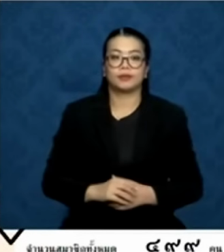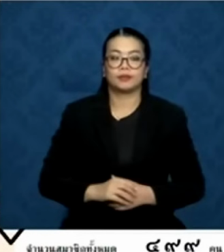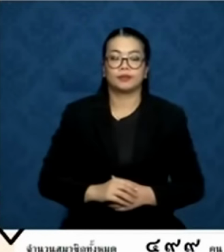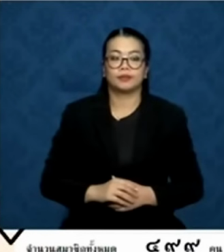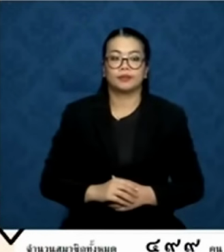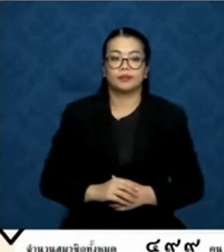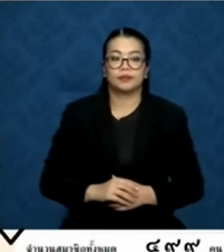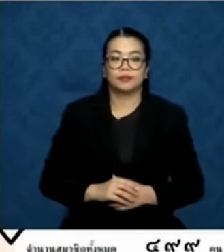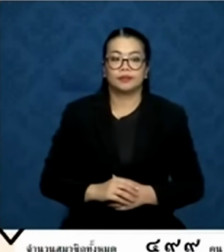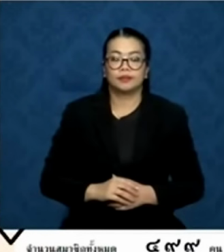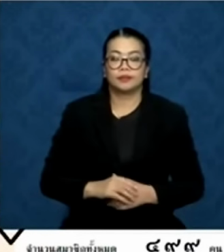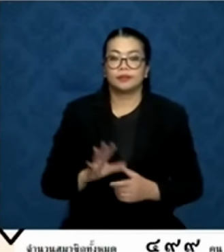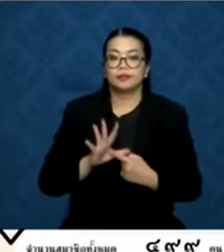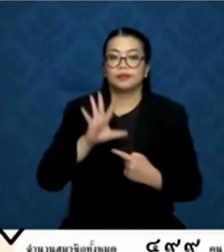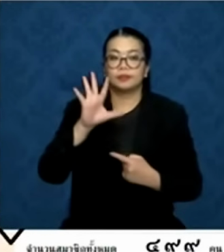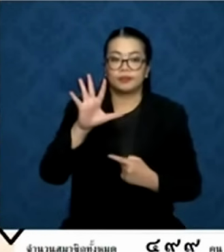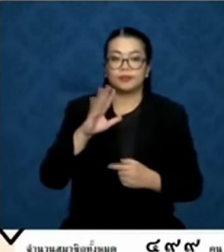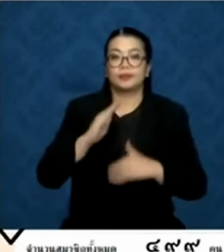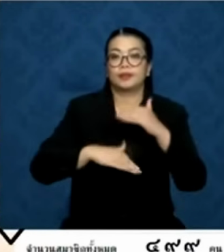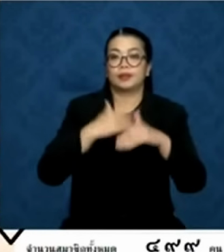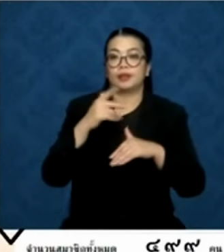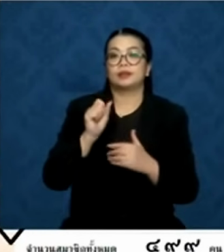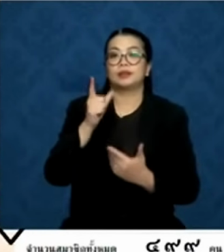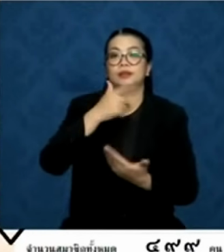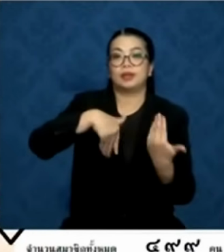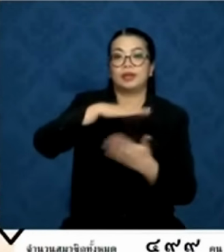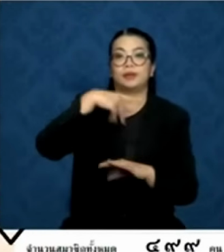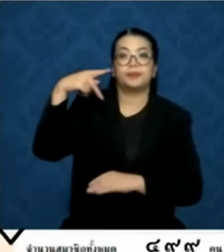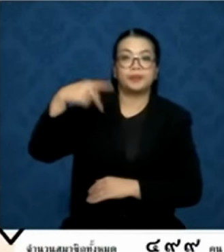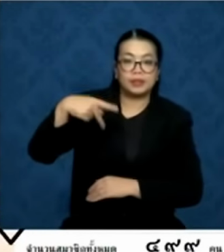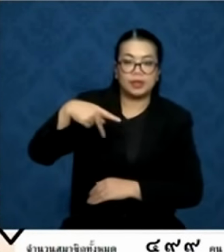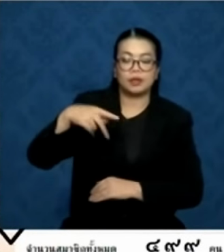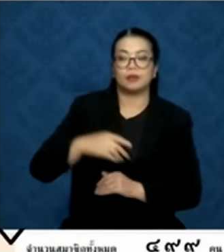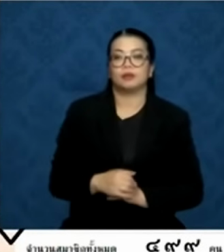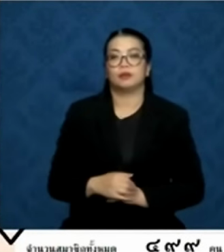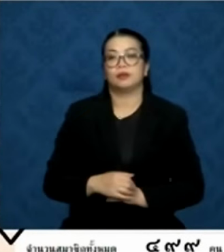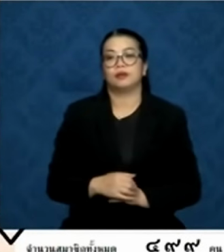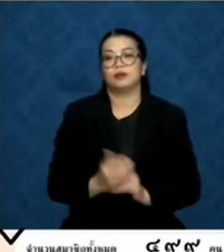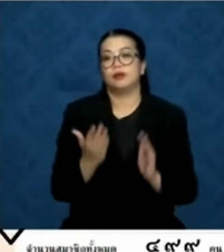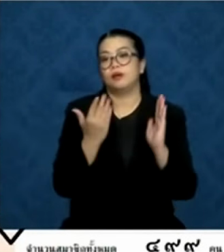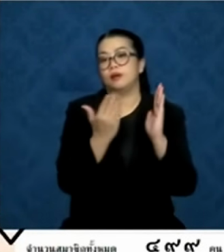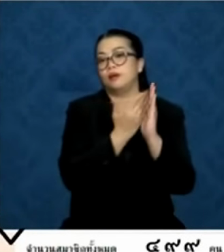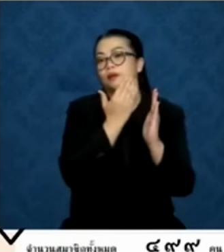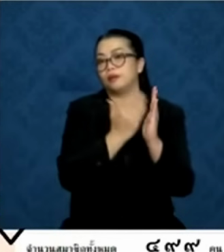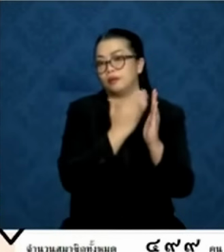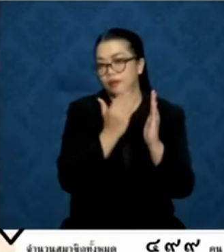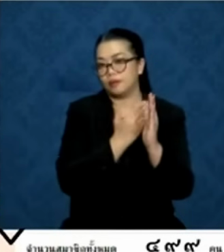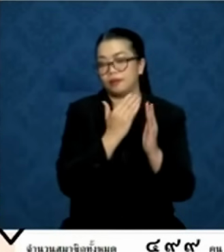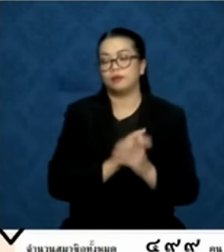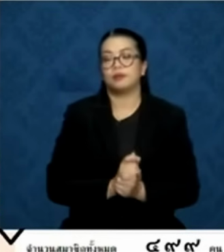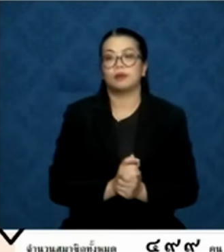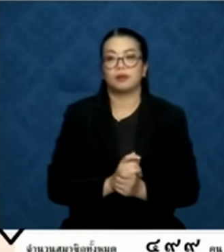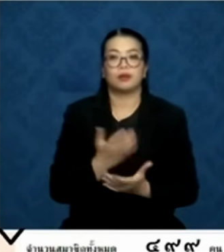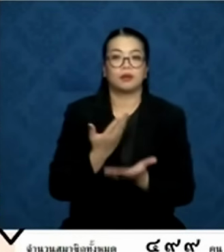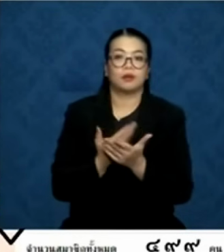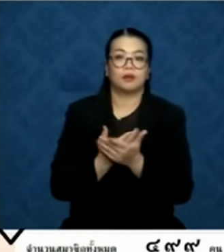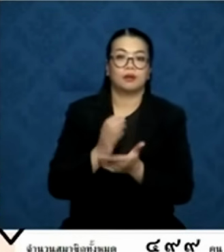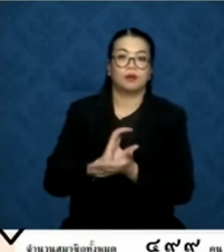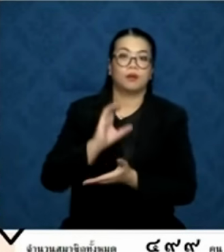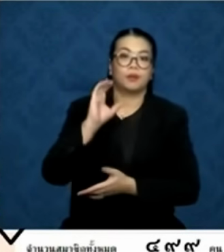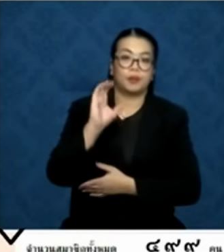ข้อ 5เขตพัฒนาพิเศษภาคตะวันออกงบประมาณ